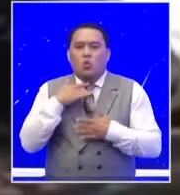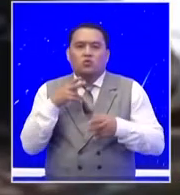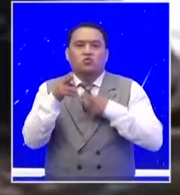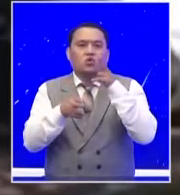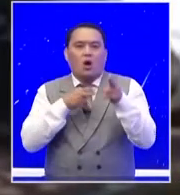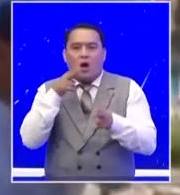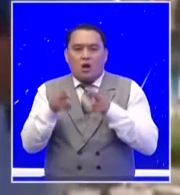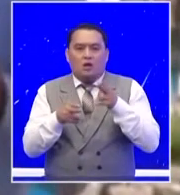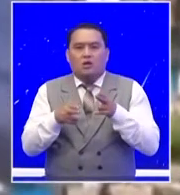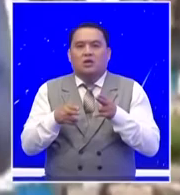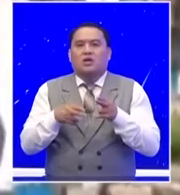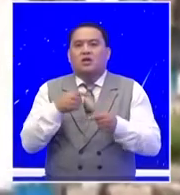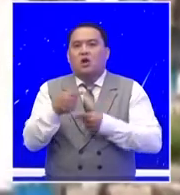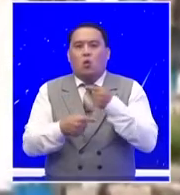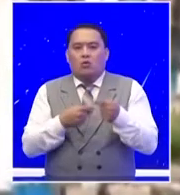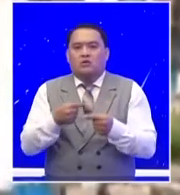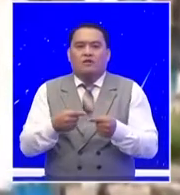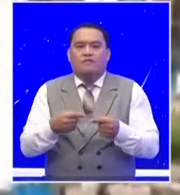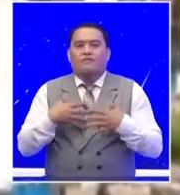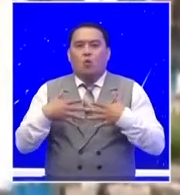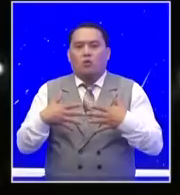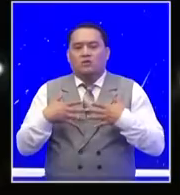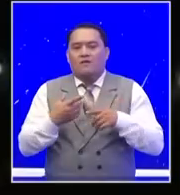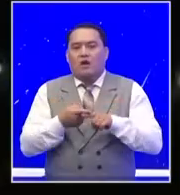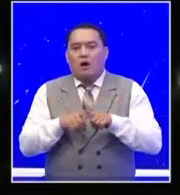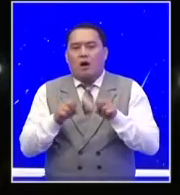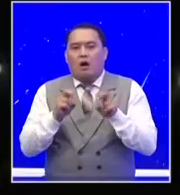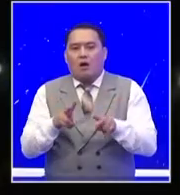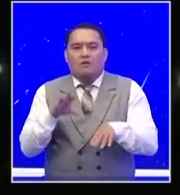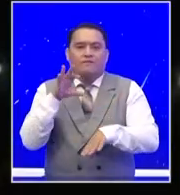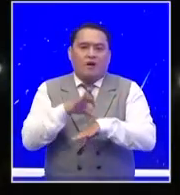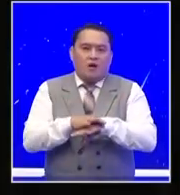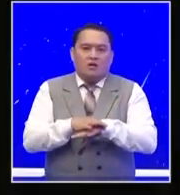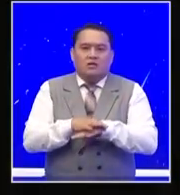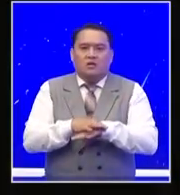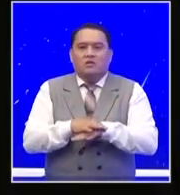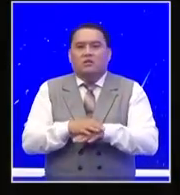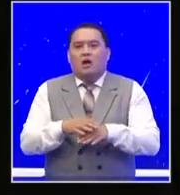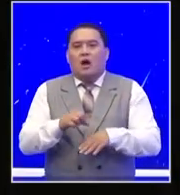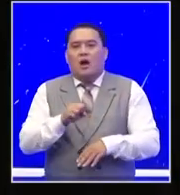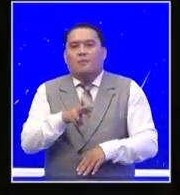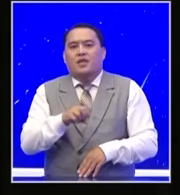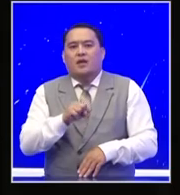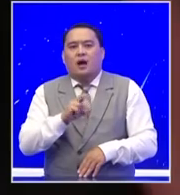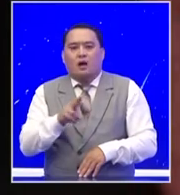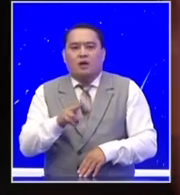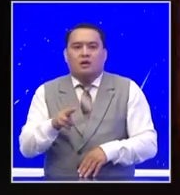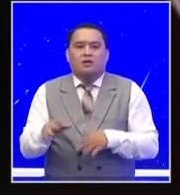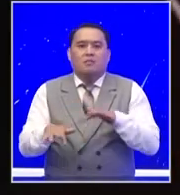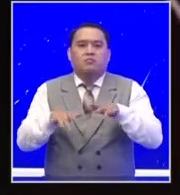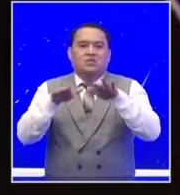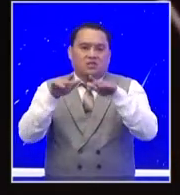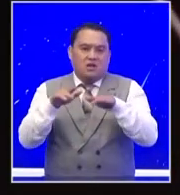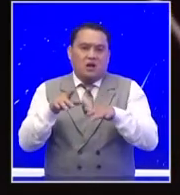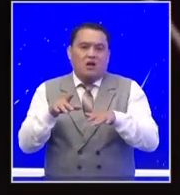жалоб экологи начали регулярные замеры воздуха в позднее время. Ими была выявлена превышенная концентрация аммиака и пыли.